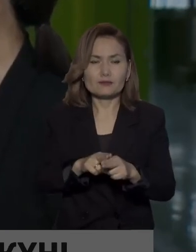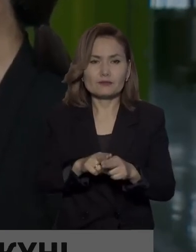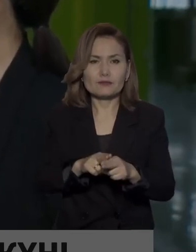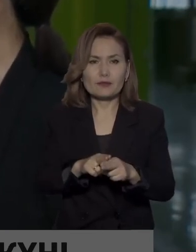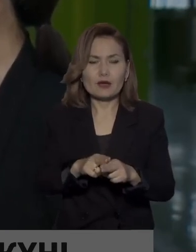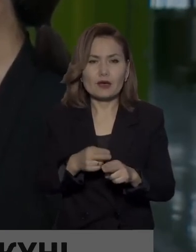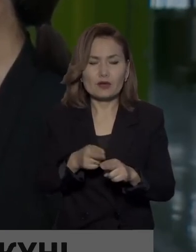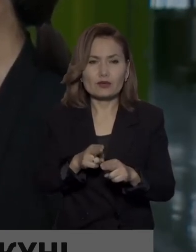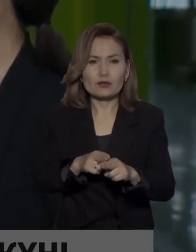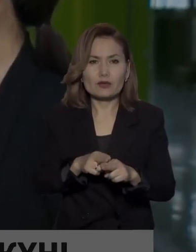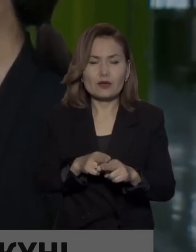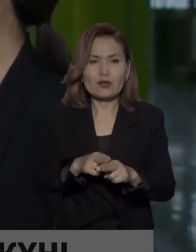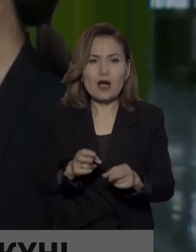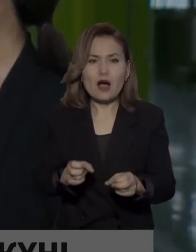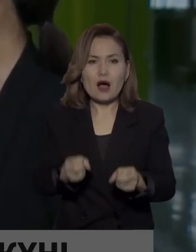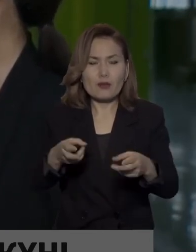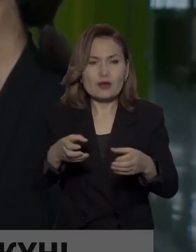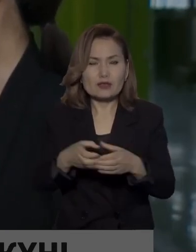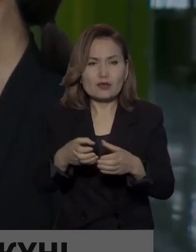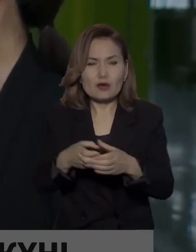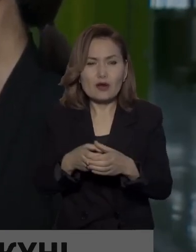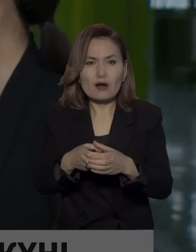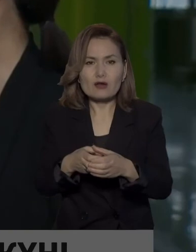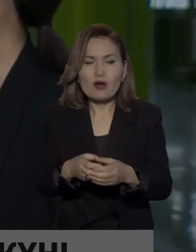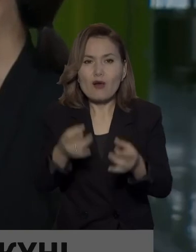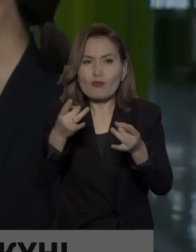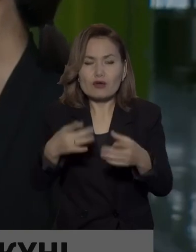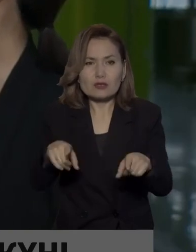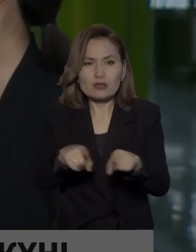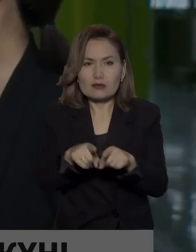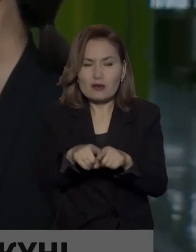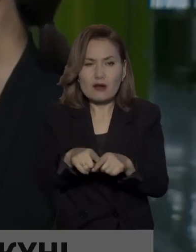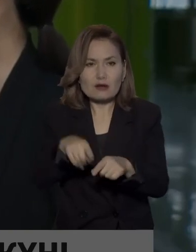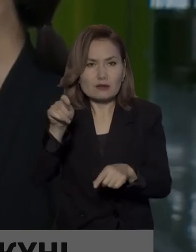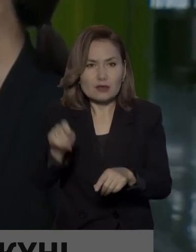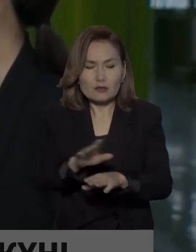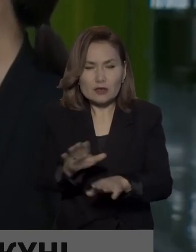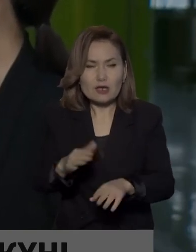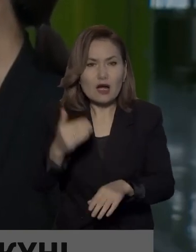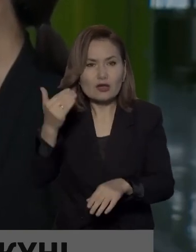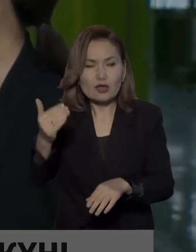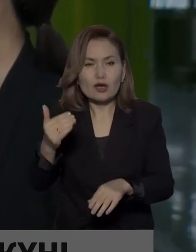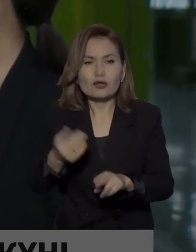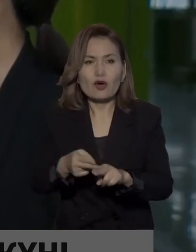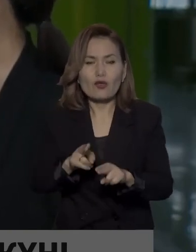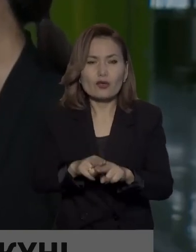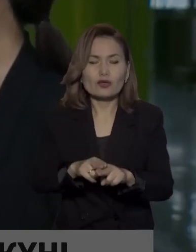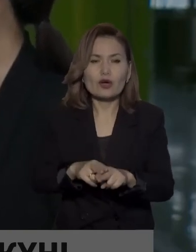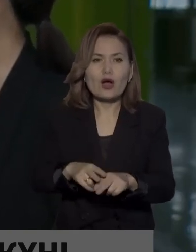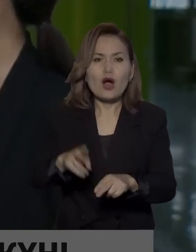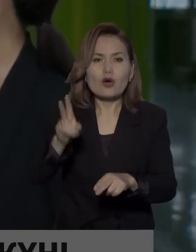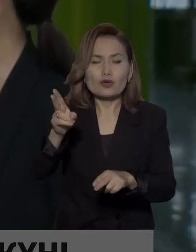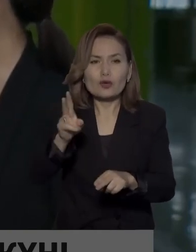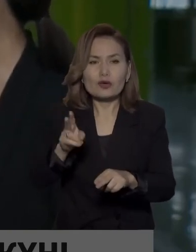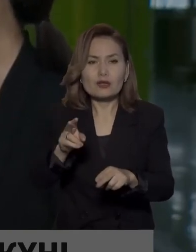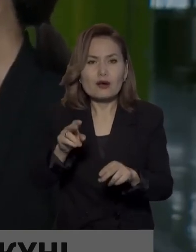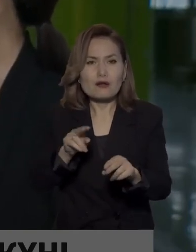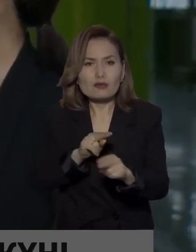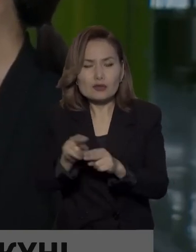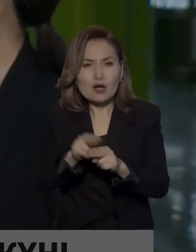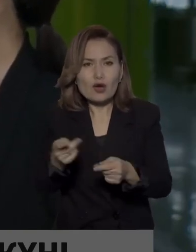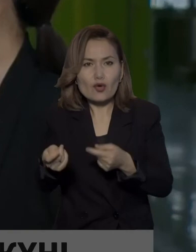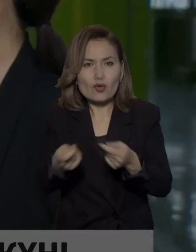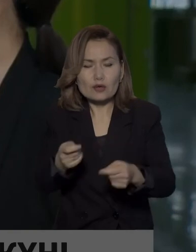бассыз, иесіз содырлар өз бетінен біздің елімізге келген жоқ қой. Оларды бір орталықтан бағындырылған,